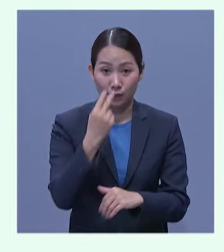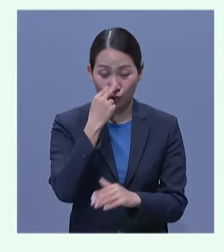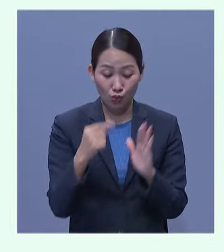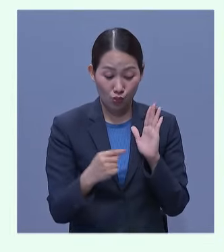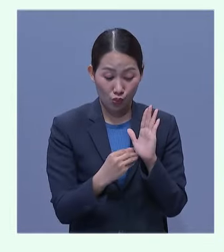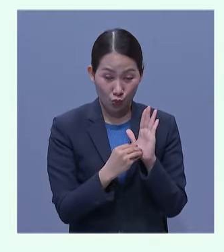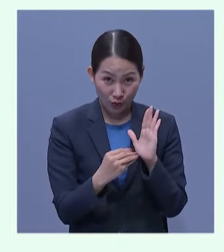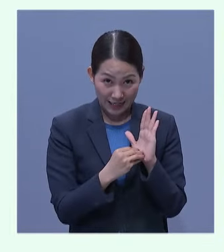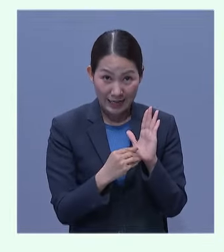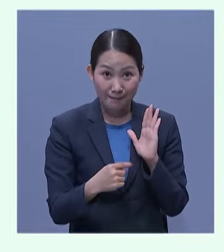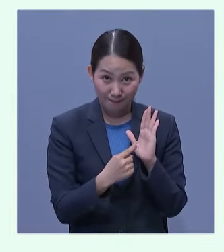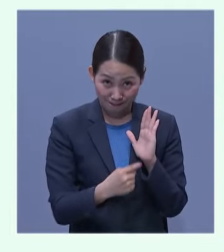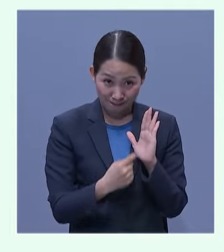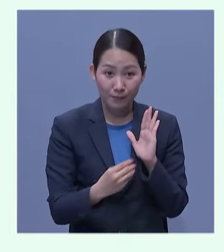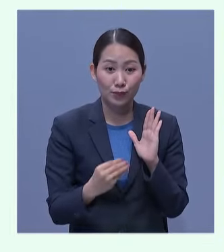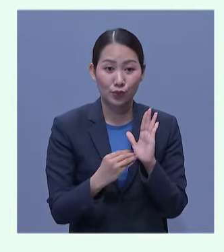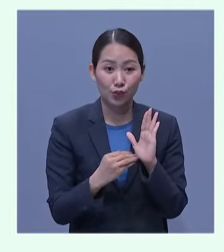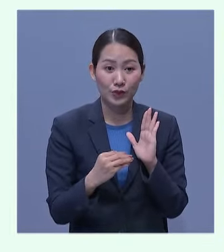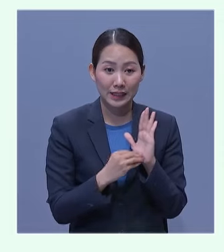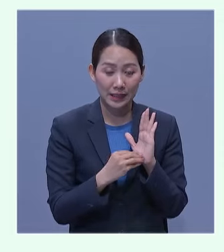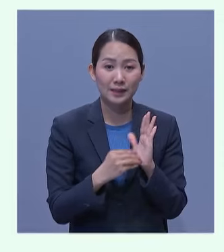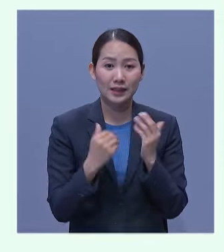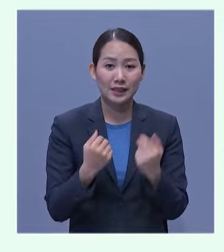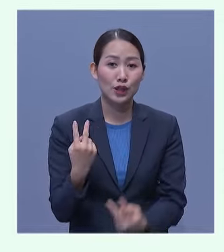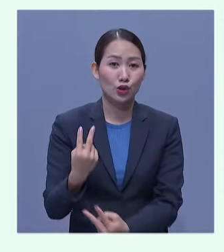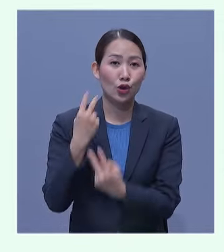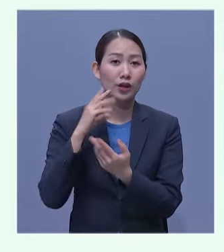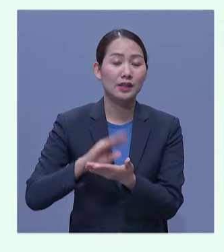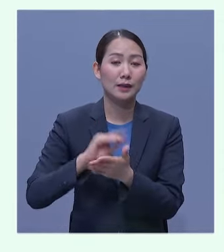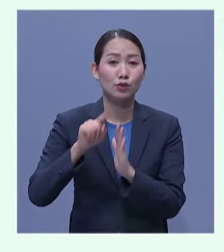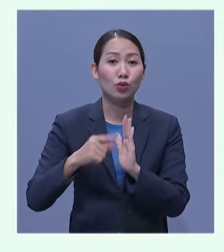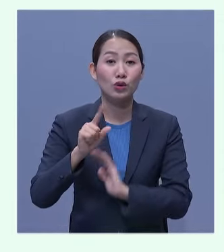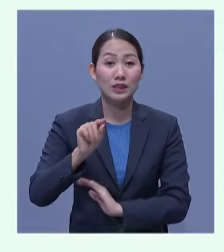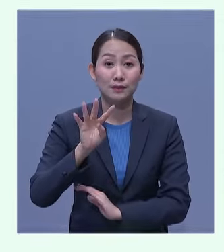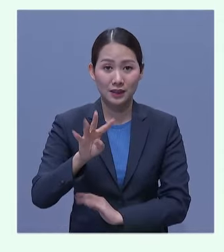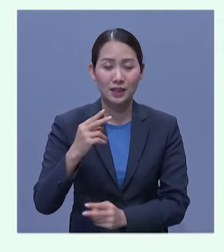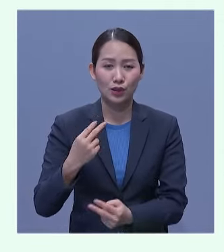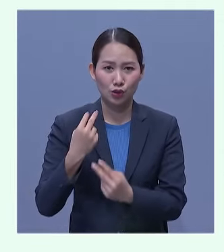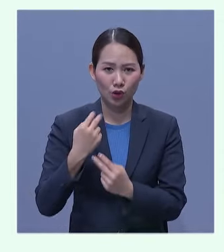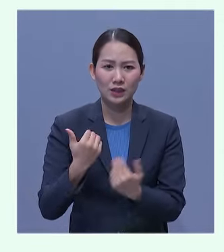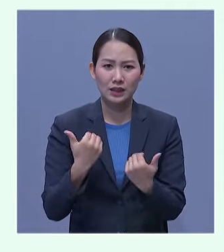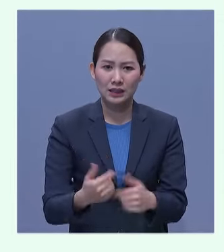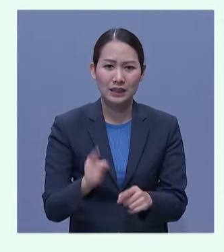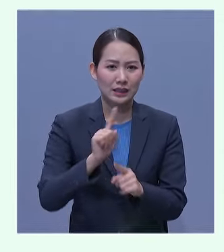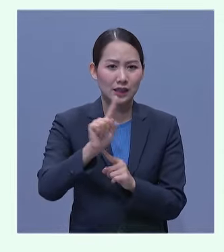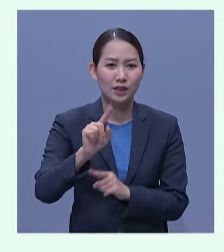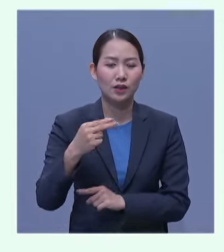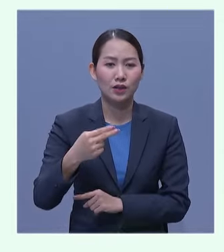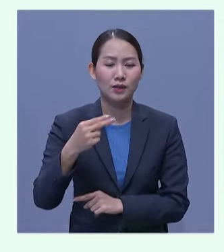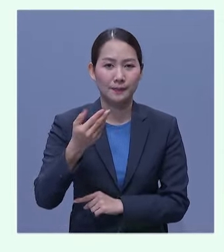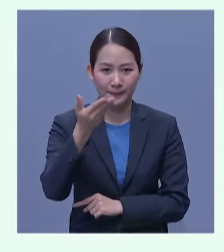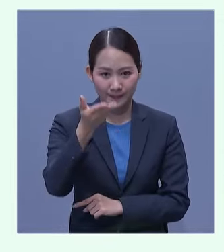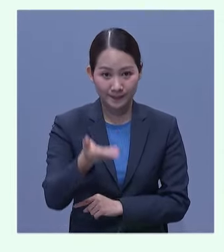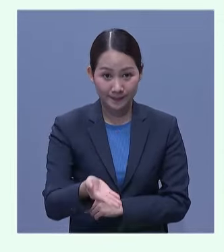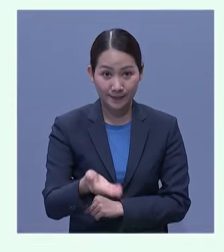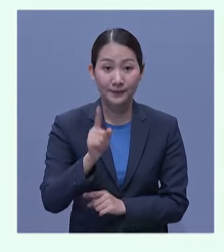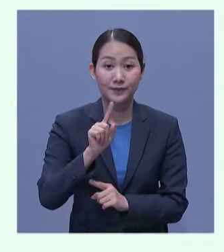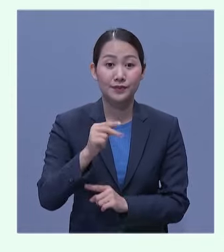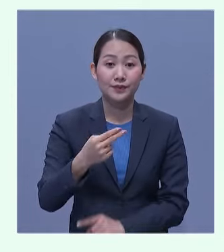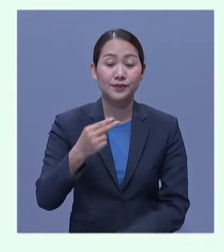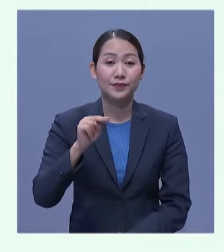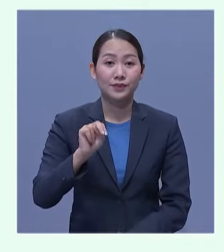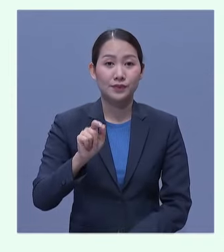ฝุ่นสะสมในรอบ 24ช่วโมงเยอะที่สุดอันดับ 1น้องแขมค่ะ 98.5ไมโครกรัมต่อลูกบาท